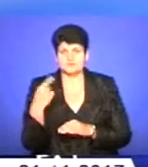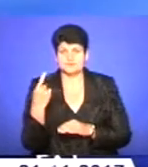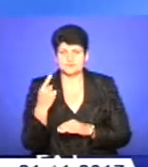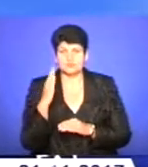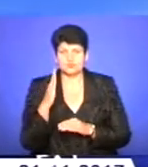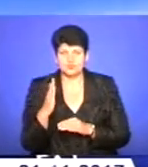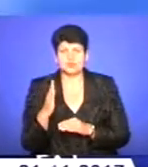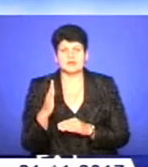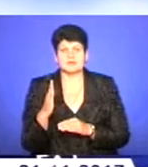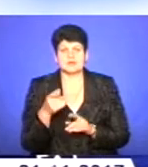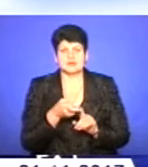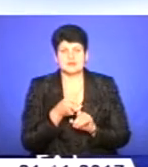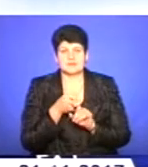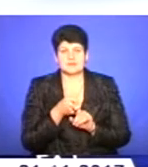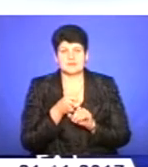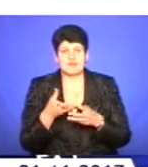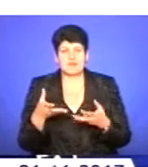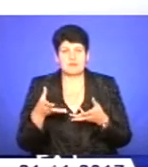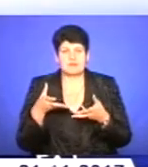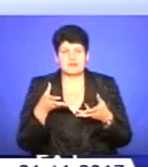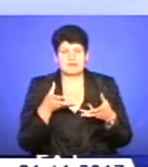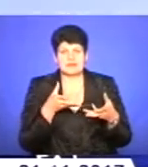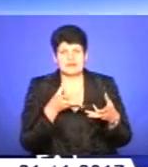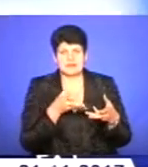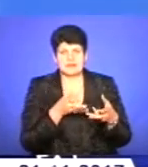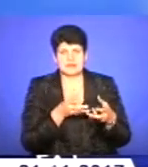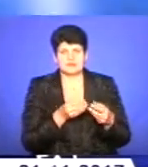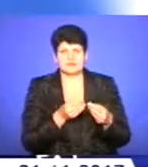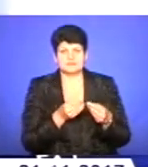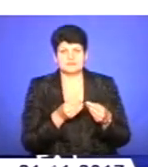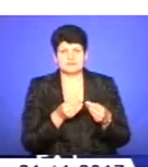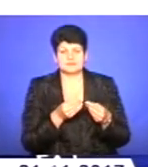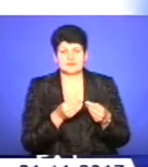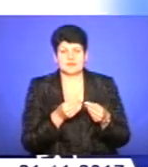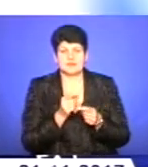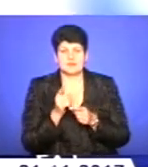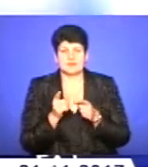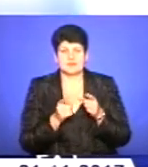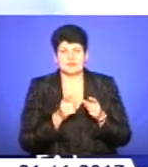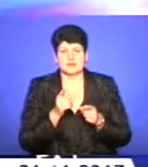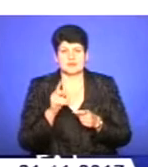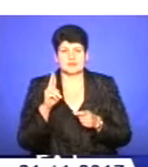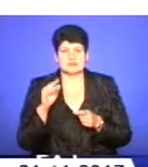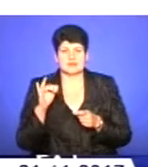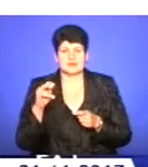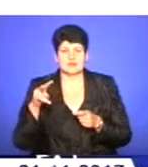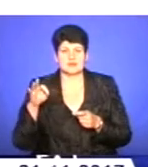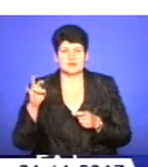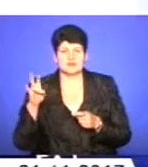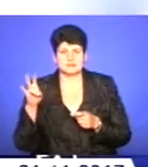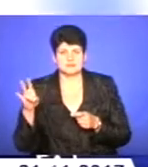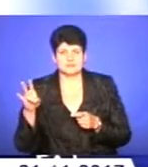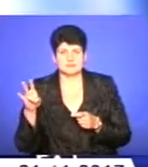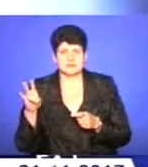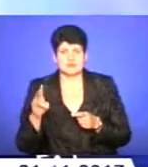буде обумовлюватися впливом циклонічної депресії, яка зараз розташовується своїми центрами над Північною Європою,